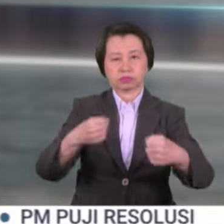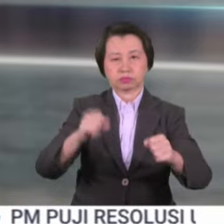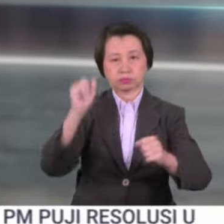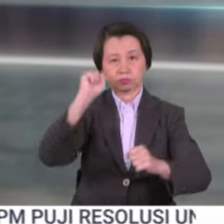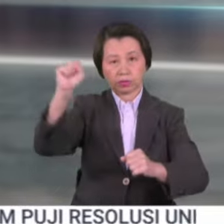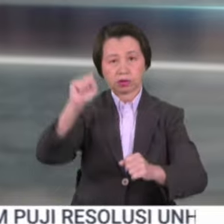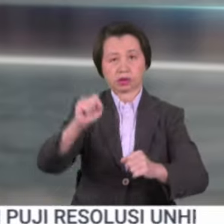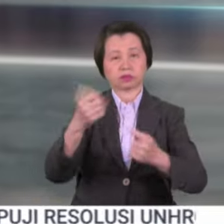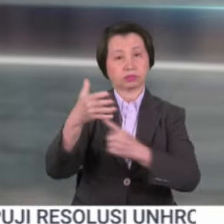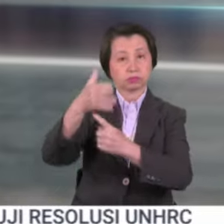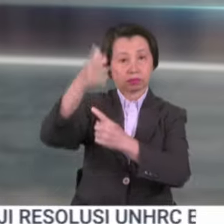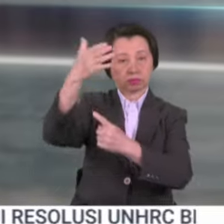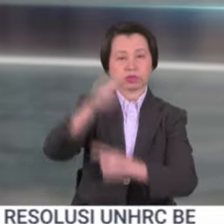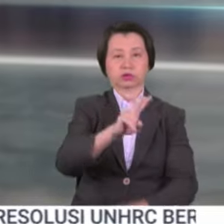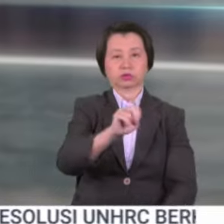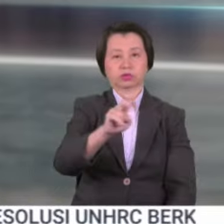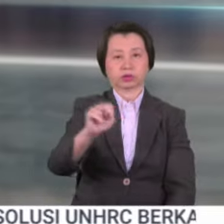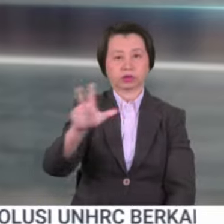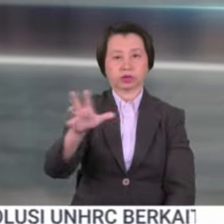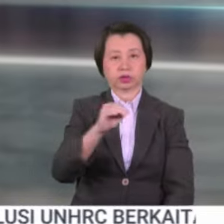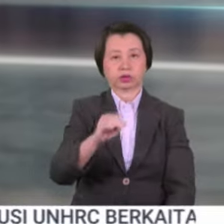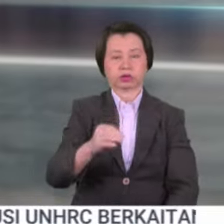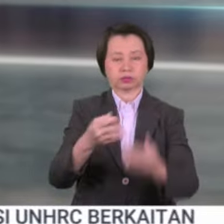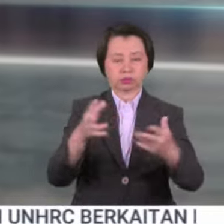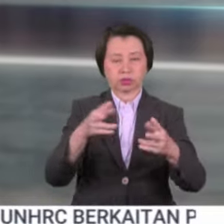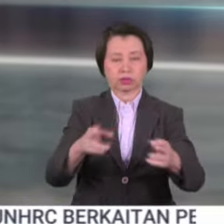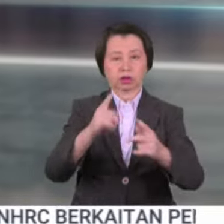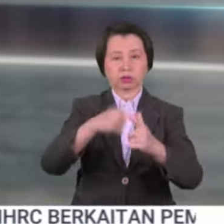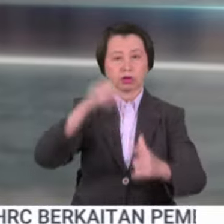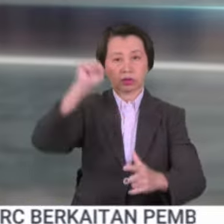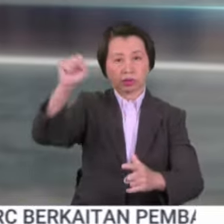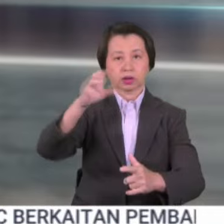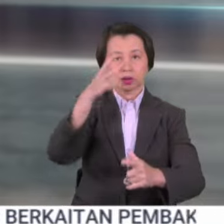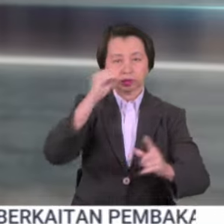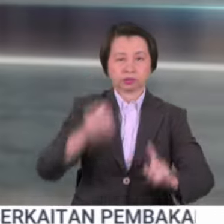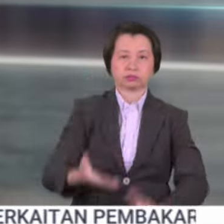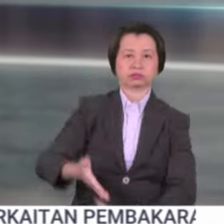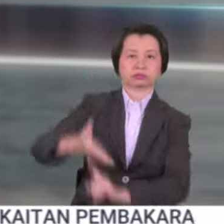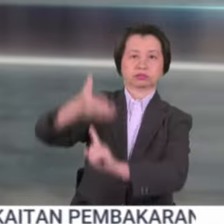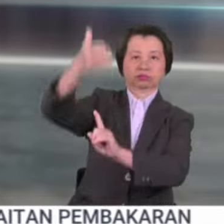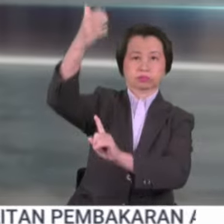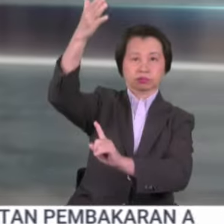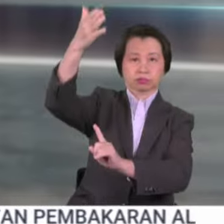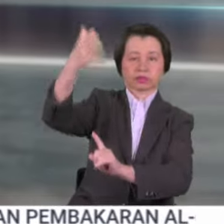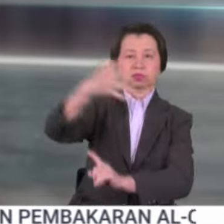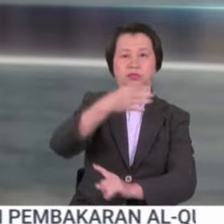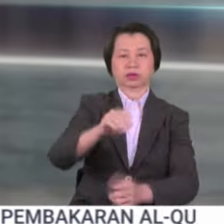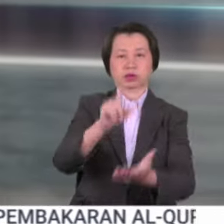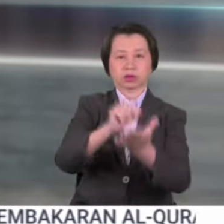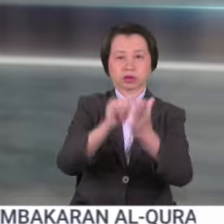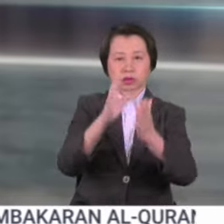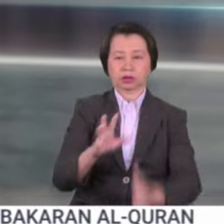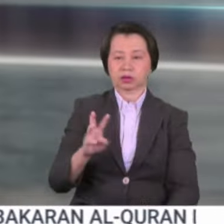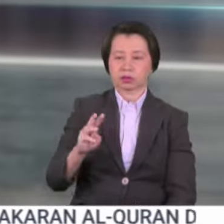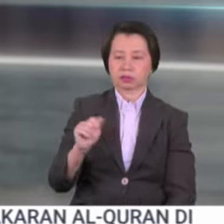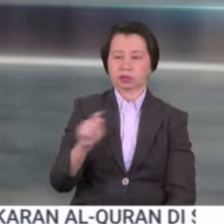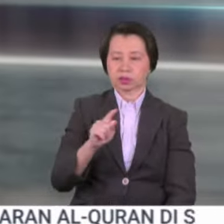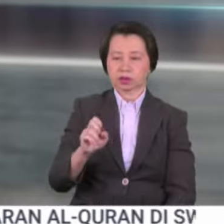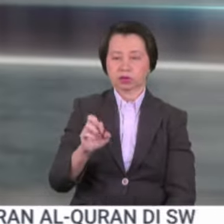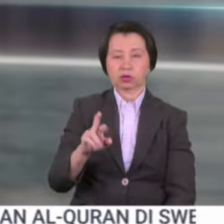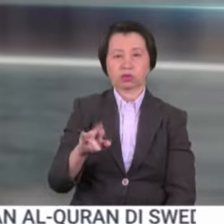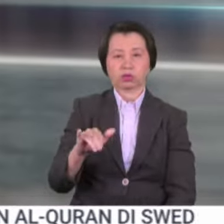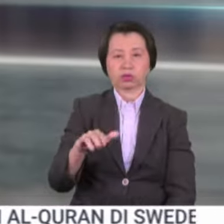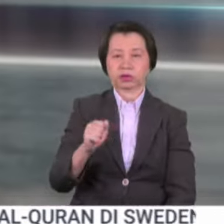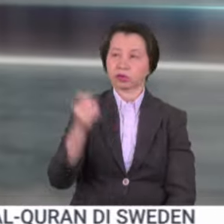Gemilang 2023 serta pelancaran bulan kebangsaan dan kibar Jalur Gemilang. Lanjut mengenainya, wartawan Mazuria Zulkifli